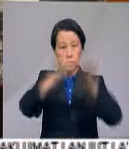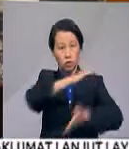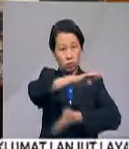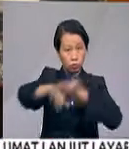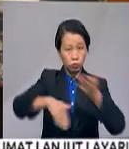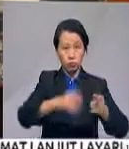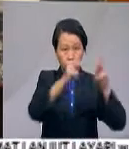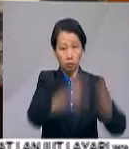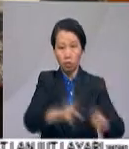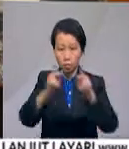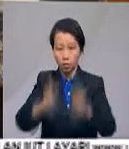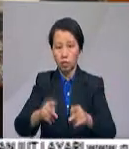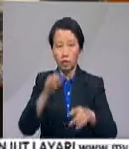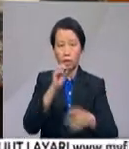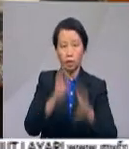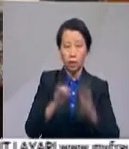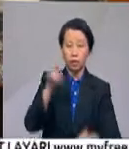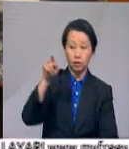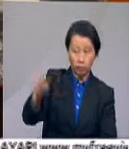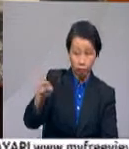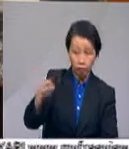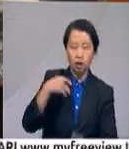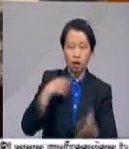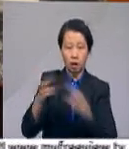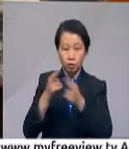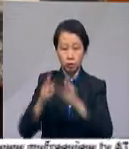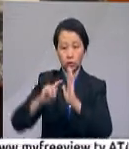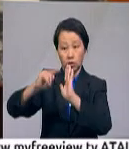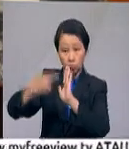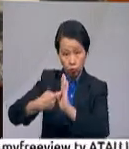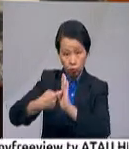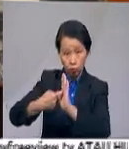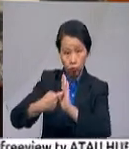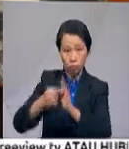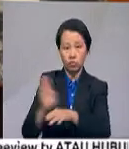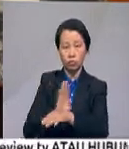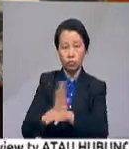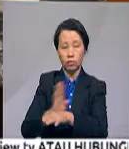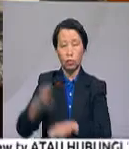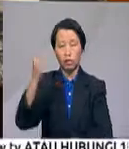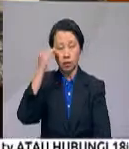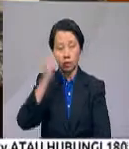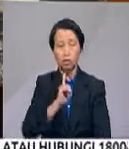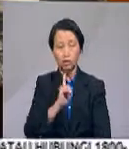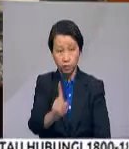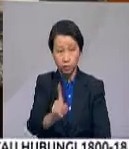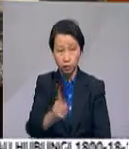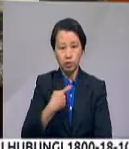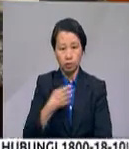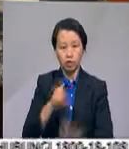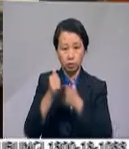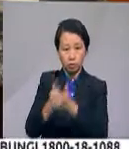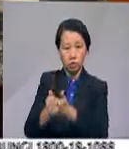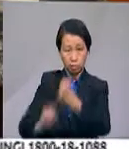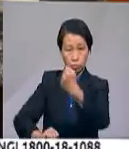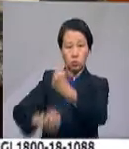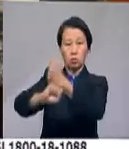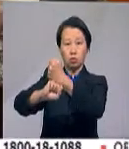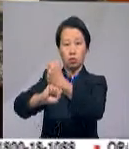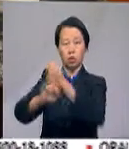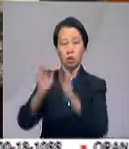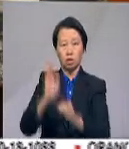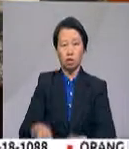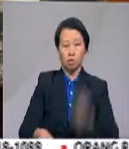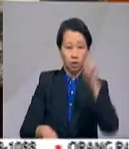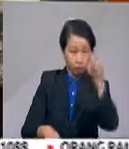pihak kalau di sana ada usaha yang dimulakan oleh Usahawan Muslim kita akan ikut mendukong kalau